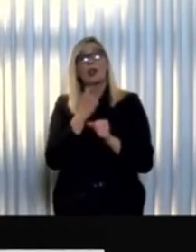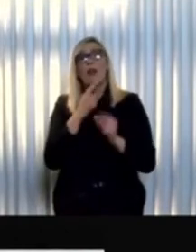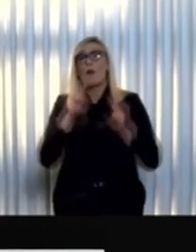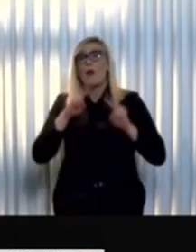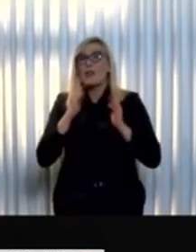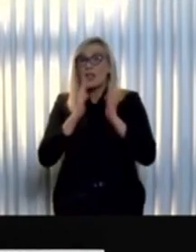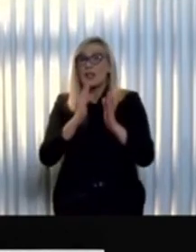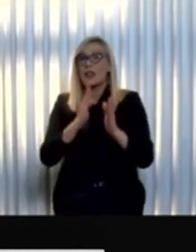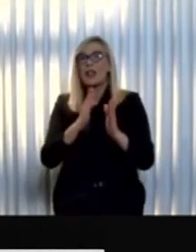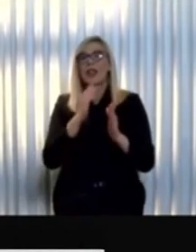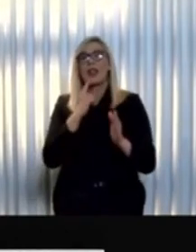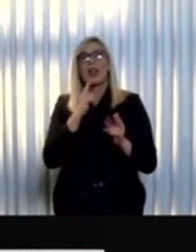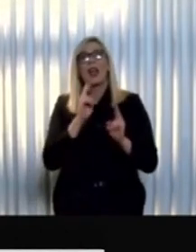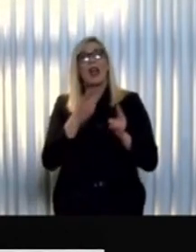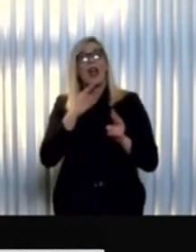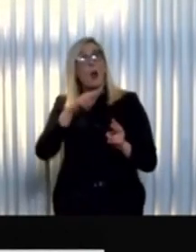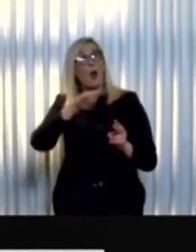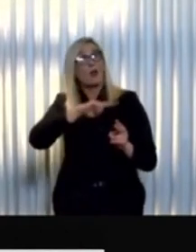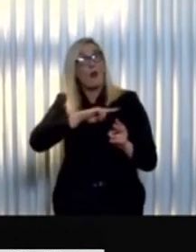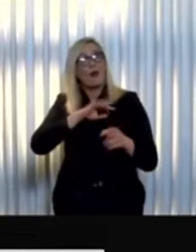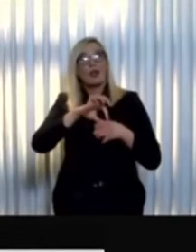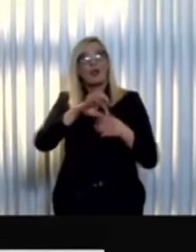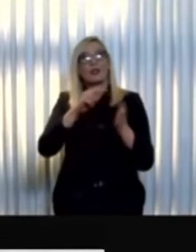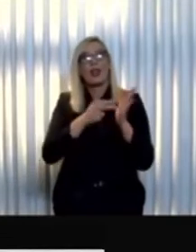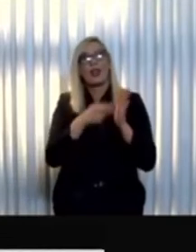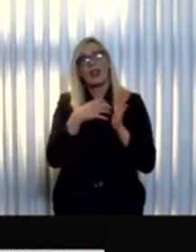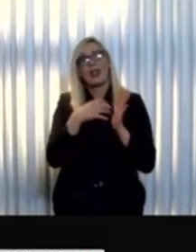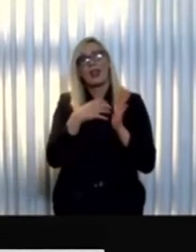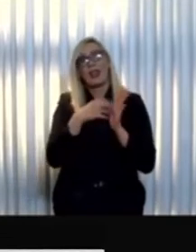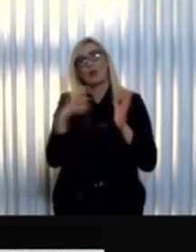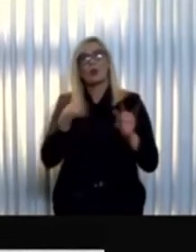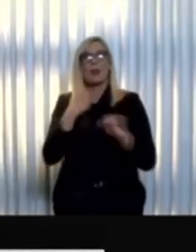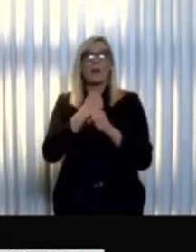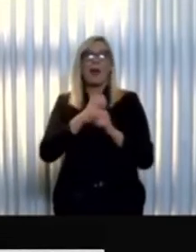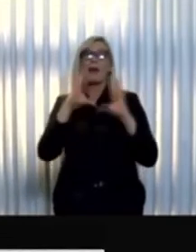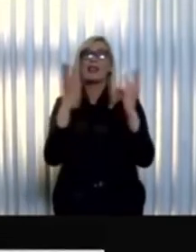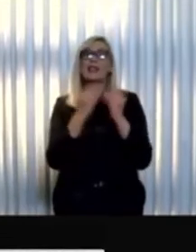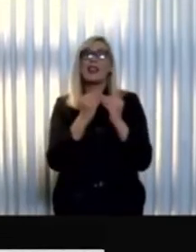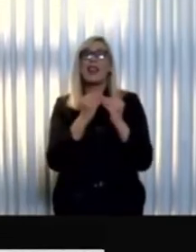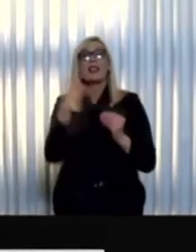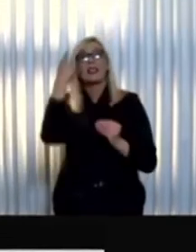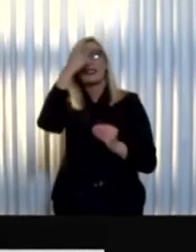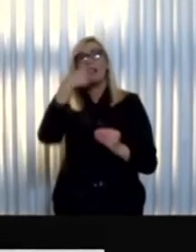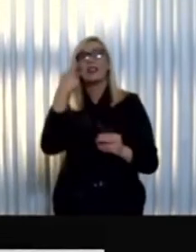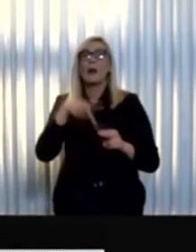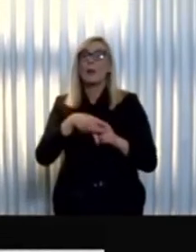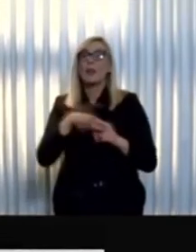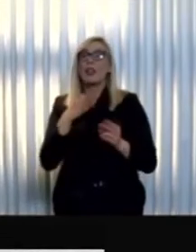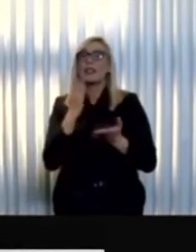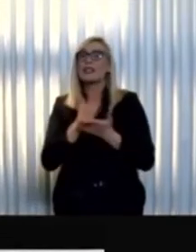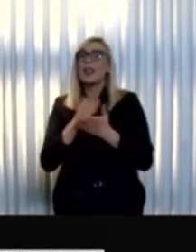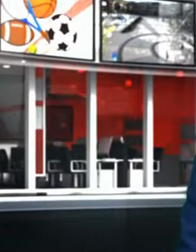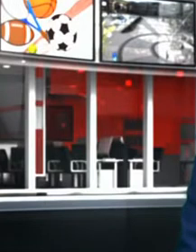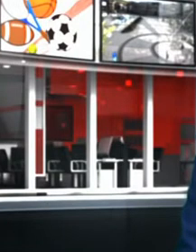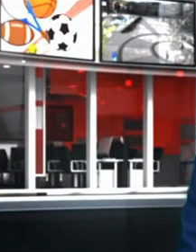како одговорни носители на политики ќе продолжиме да правиме се за лицата со попреченост и секогаш заедно со